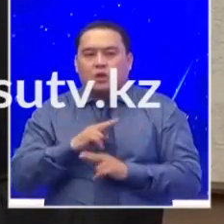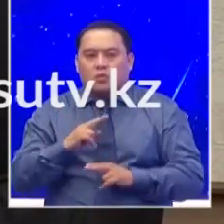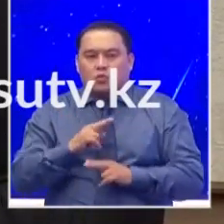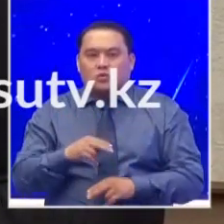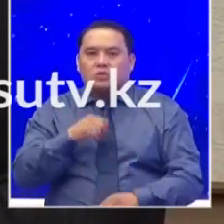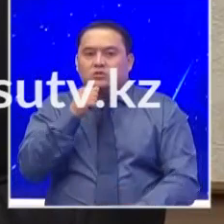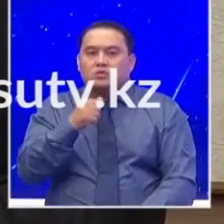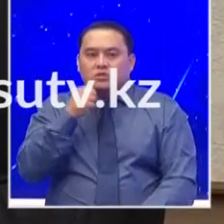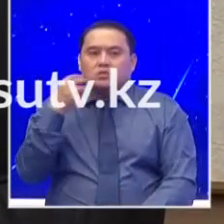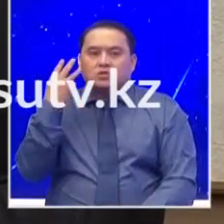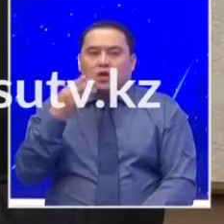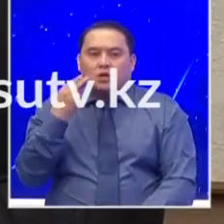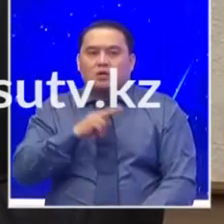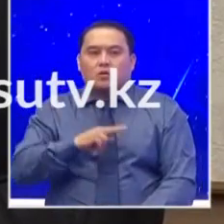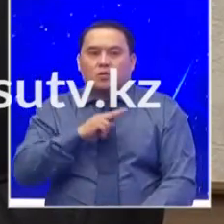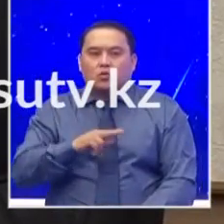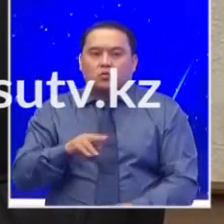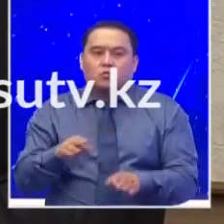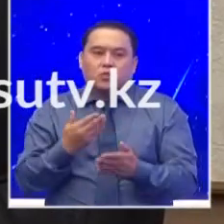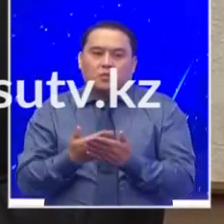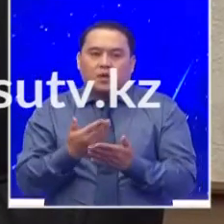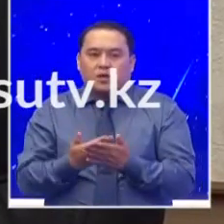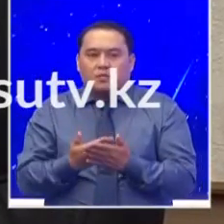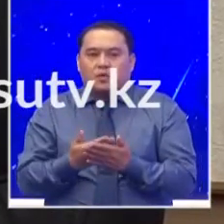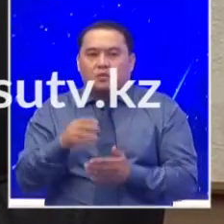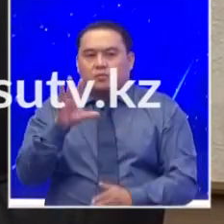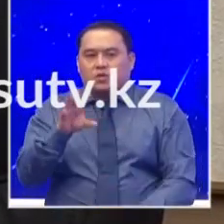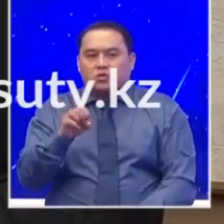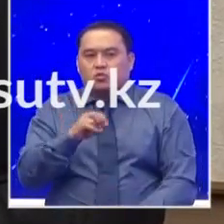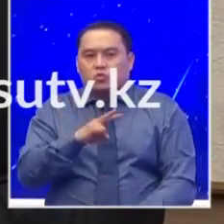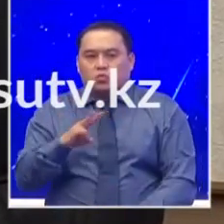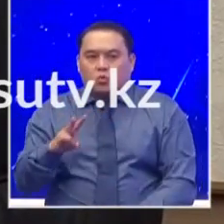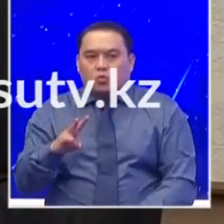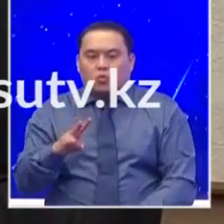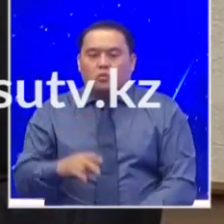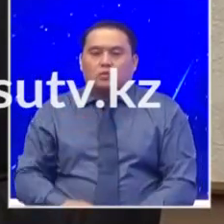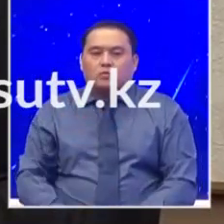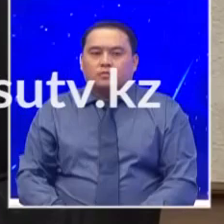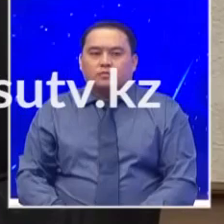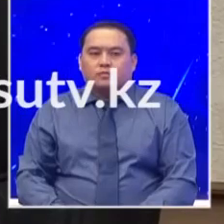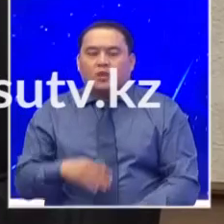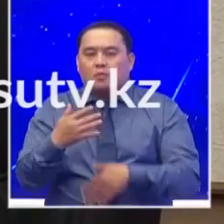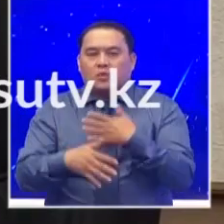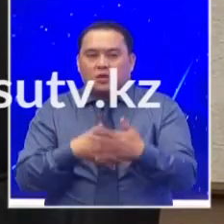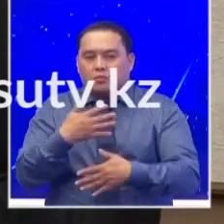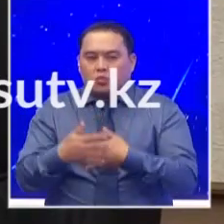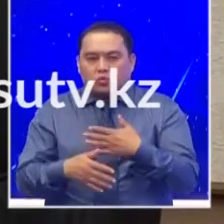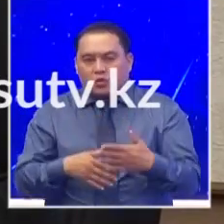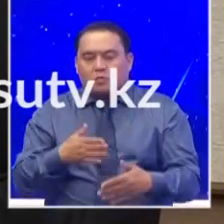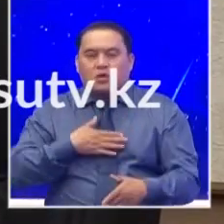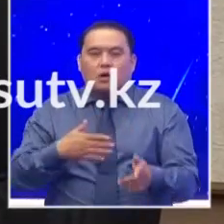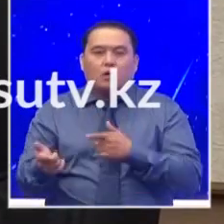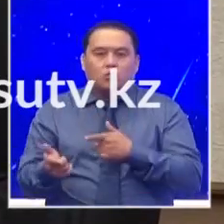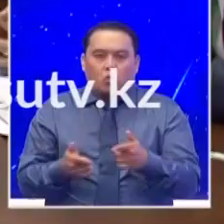на сахарной свекле работал. И тоже где-то порядка надо 500 тысяч тонн переработки. Мы